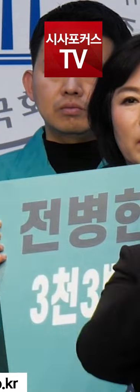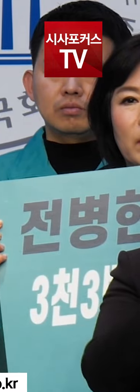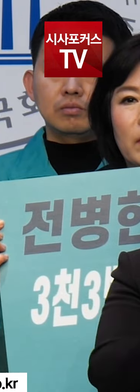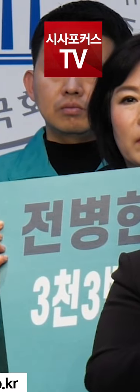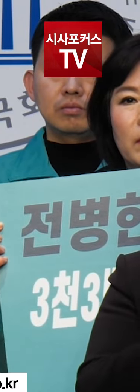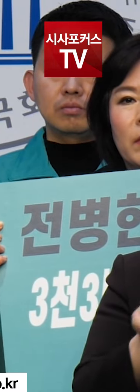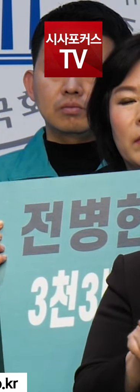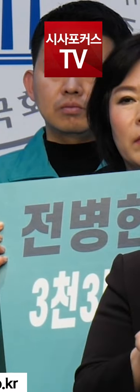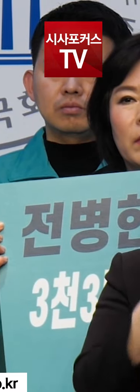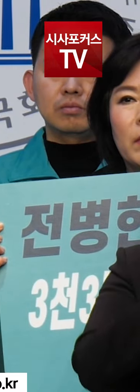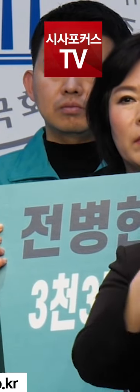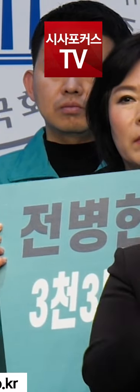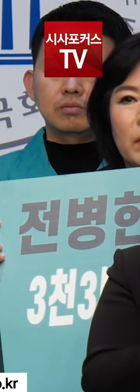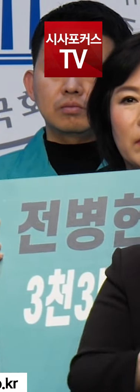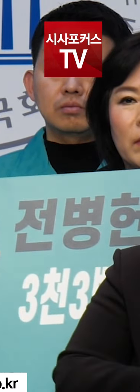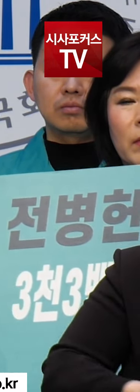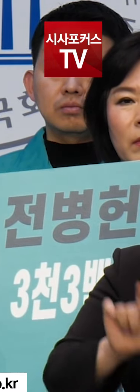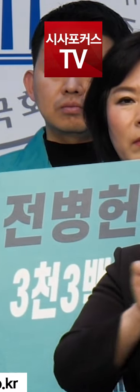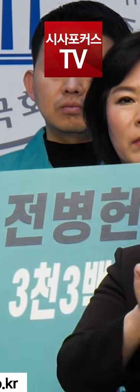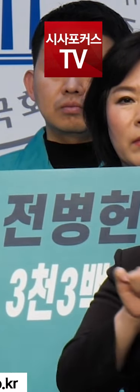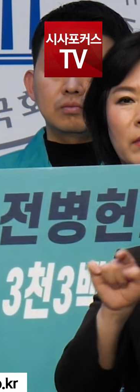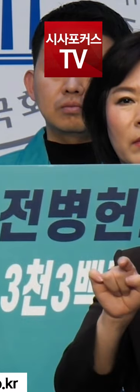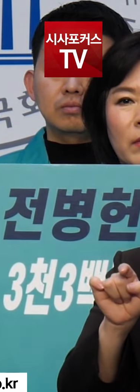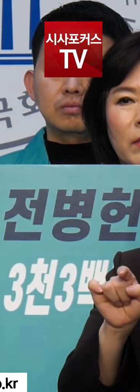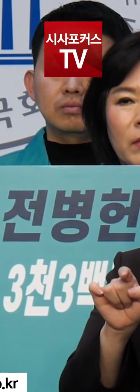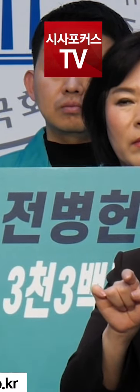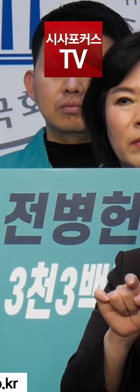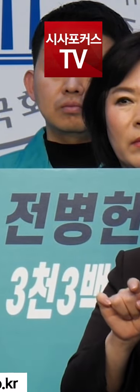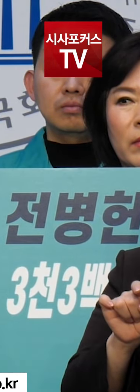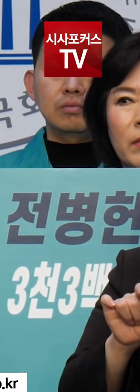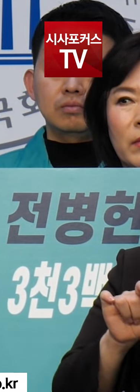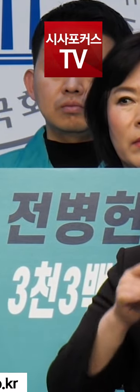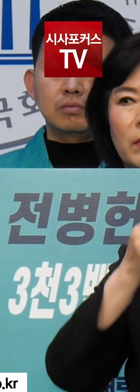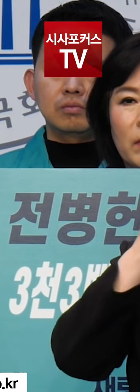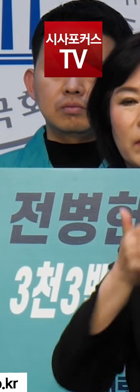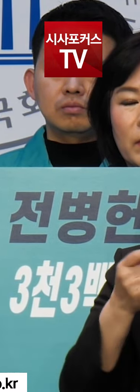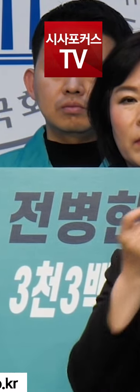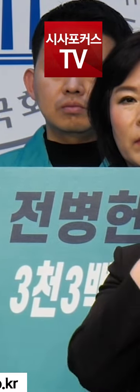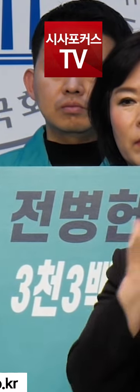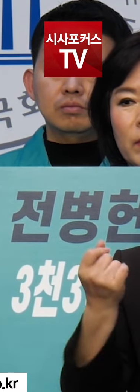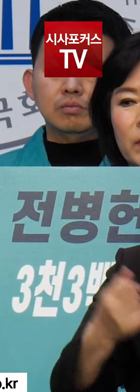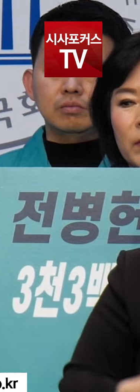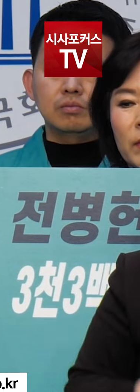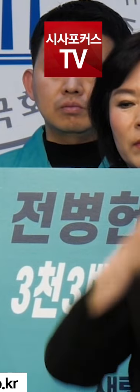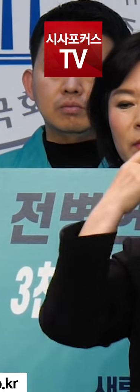이상 민주당이 아닙니다. 가짜 민주당임이 분명해졌습니다.